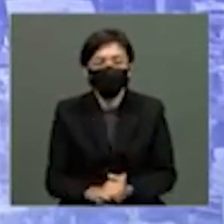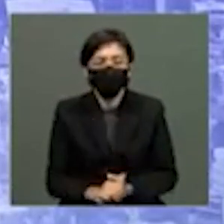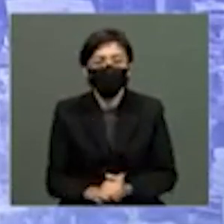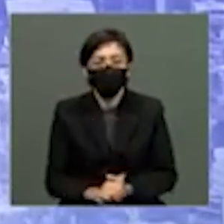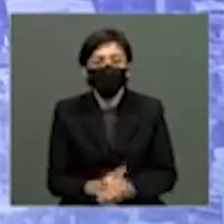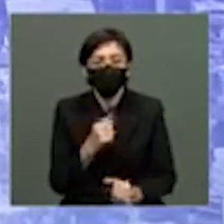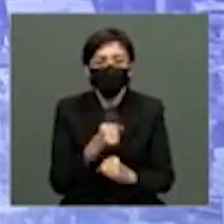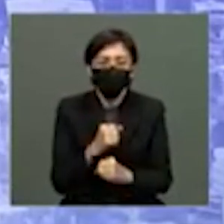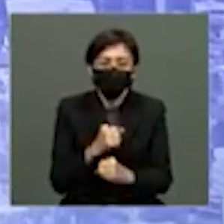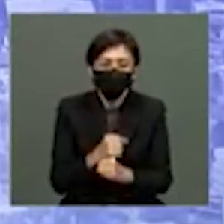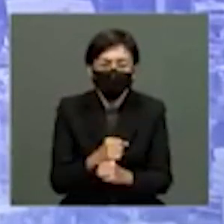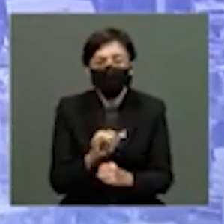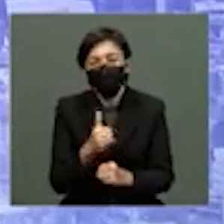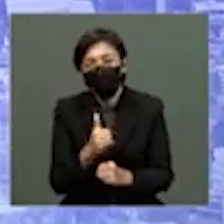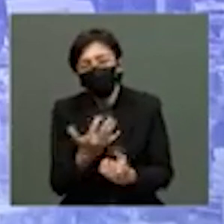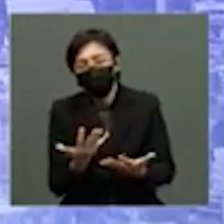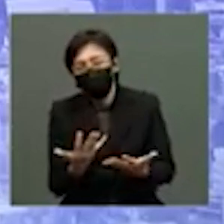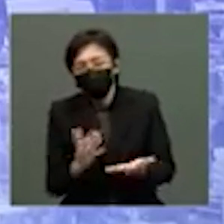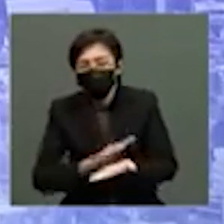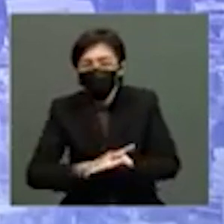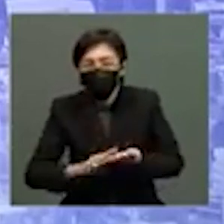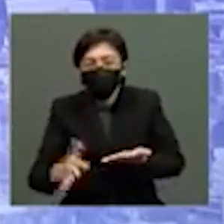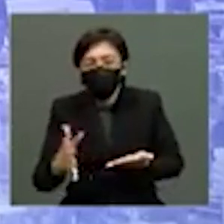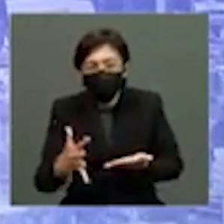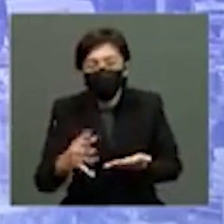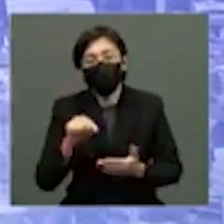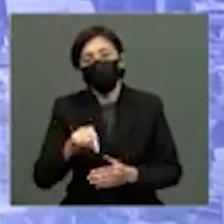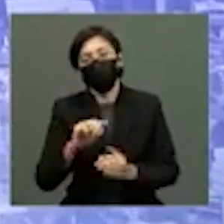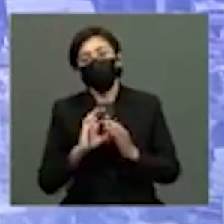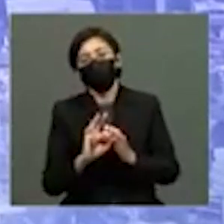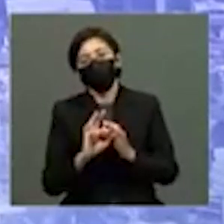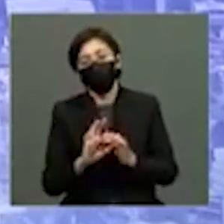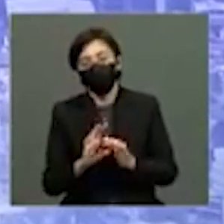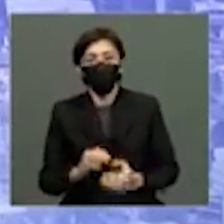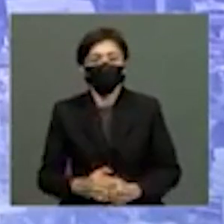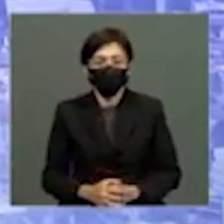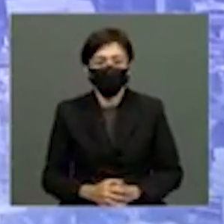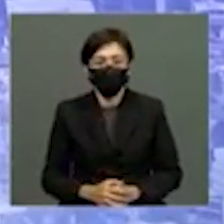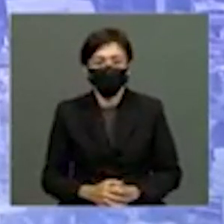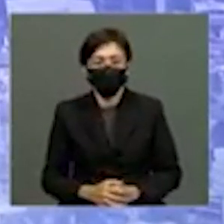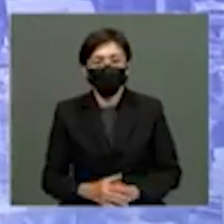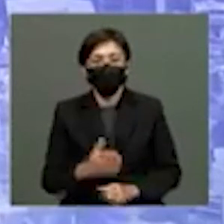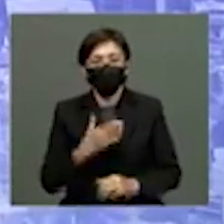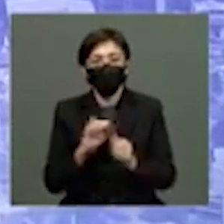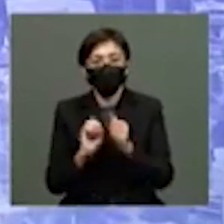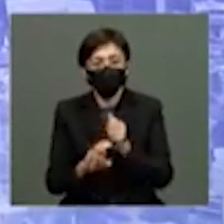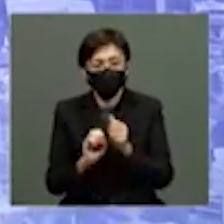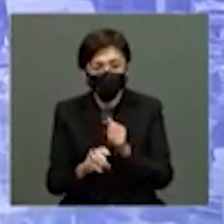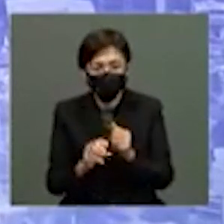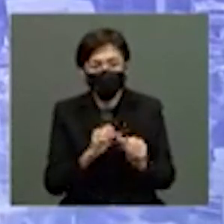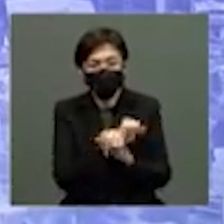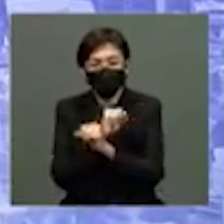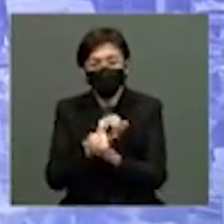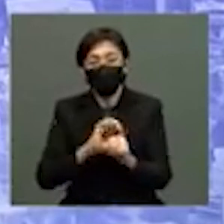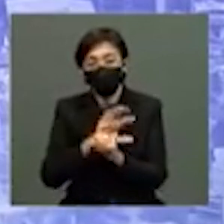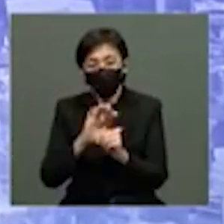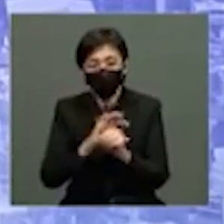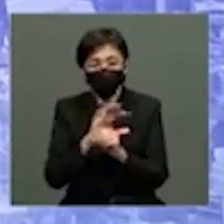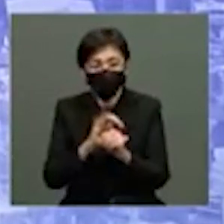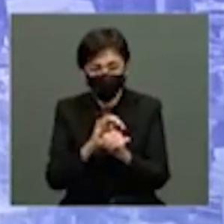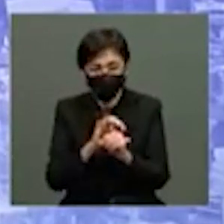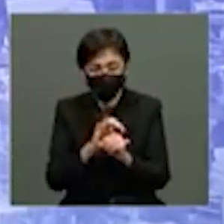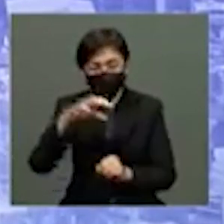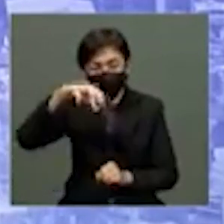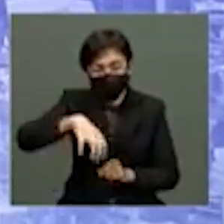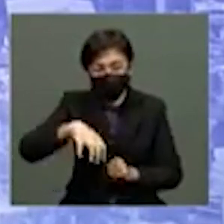ค่อนข้างที่จะอาจจะไม่ได้สะอาดนักนะครับนี่ก็คือสิ่งที่เราเป็นห่วงเป็นใยเพราะฉะนั้นคำแนะนำและป้องกันโควิด-19 ในสถ